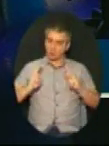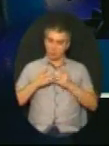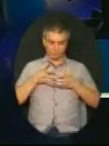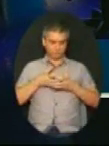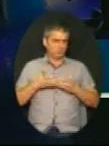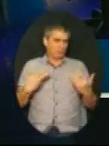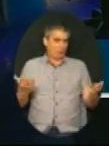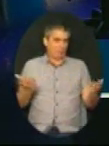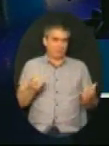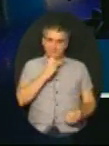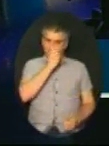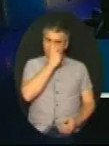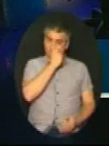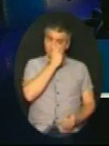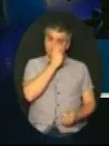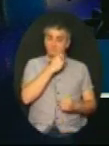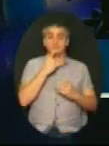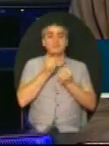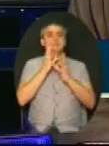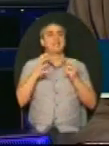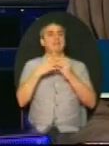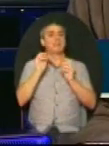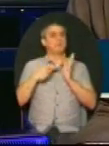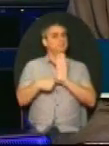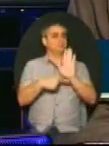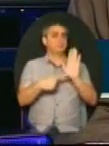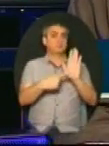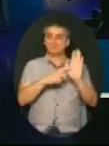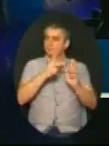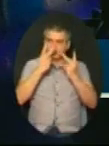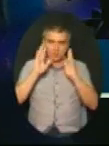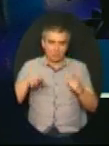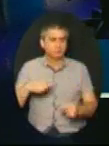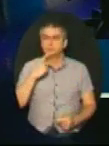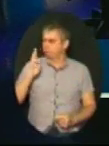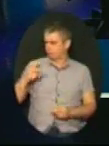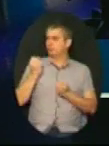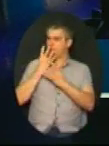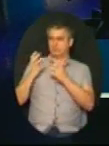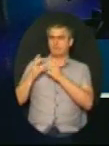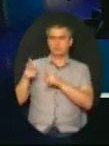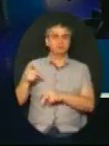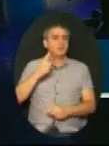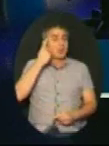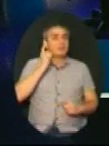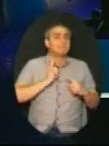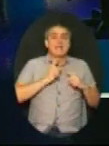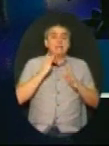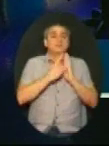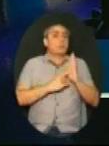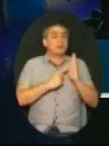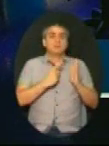את המסר החברתי של המפלגה החוצה, אבל אני רוצה להגיד לך שזה לא כל כך חשוב. אם יודעים איזה בדיוק חוקים הם